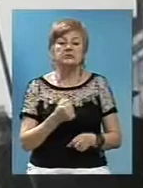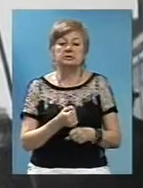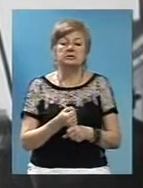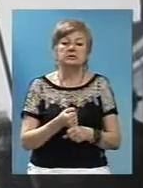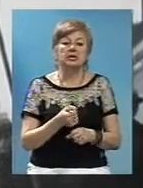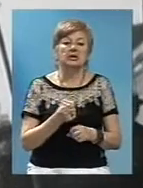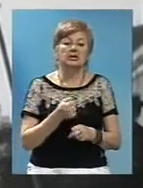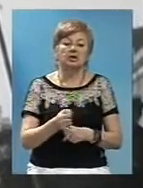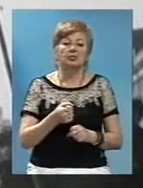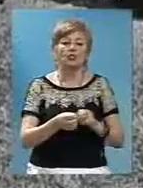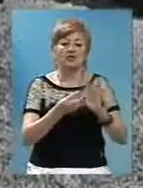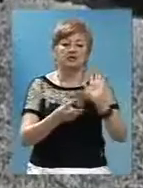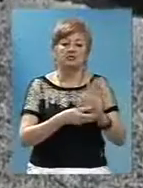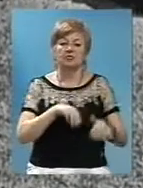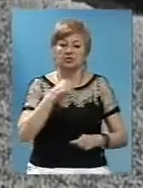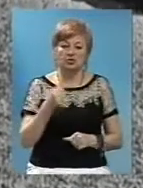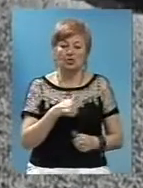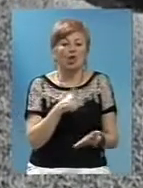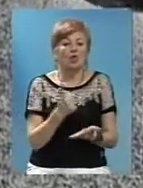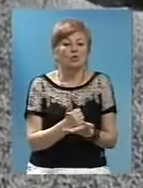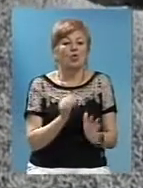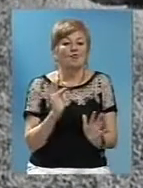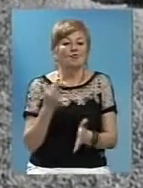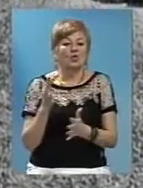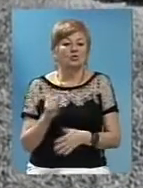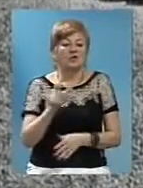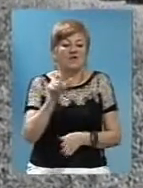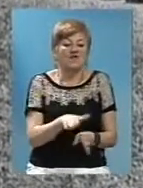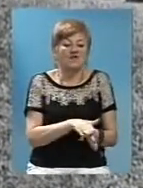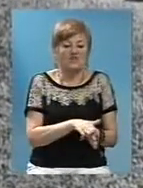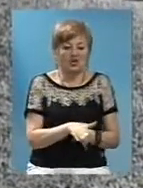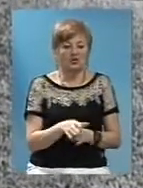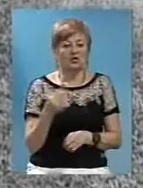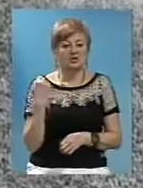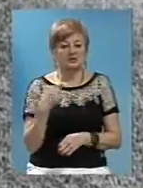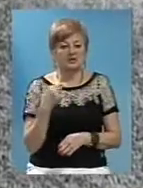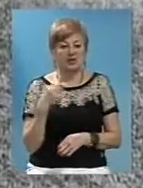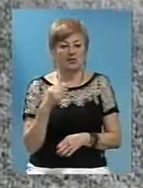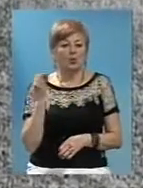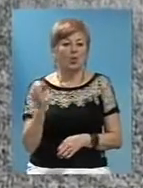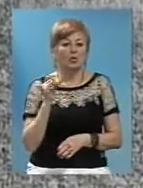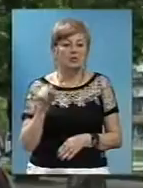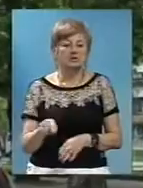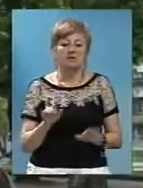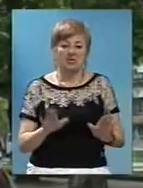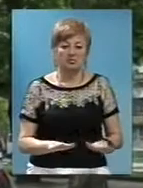5 вересня 1918-го. Головні дієві особи і виконавці у запорізькій історичній